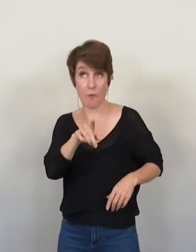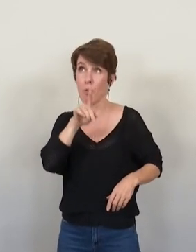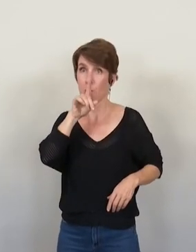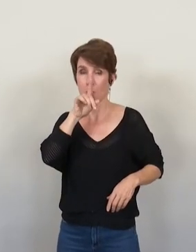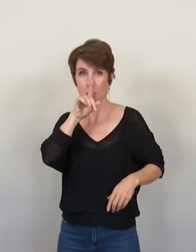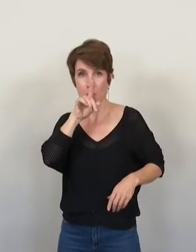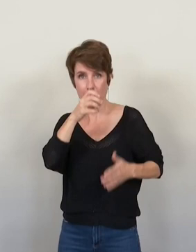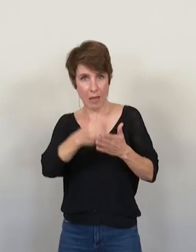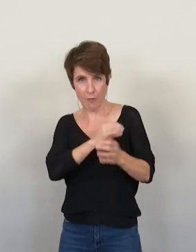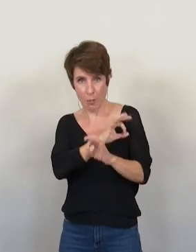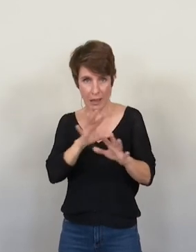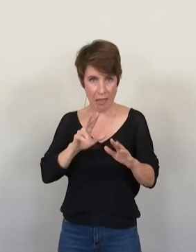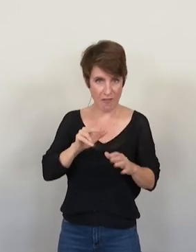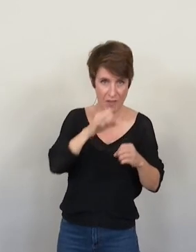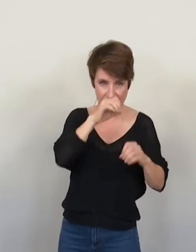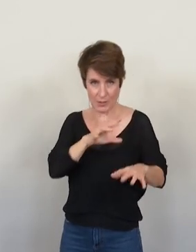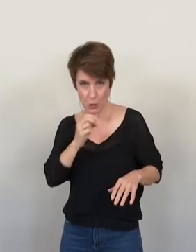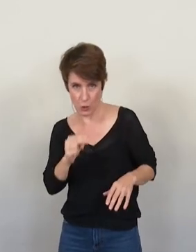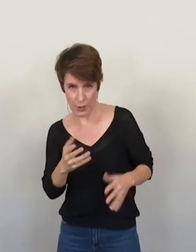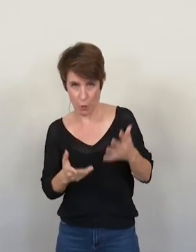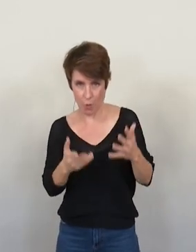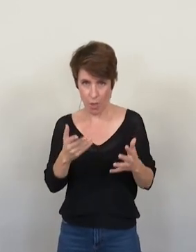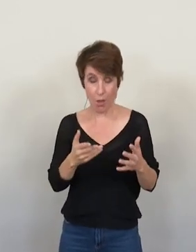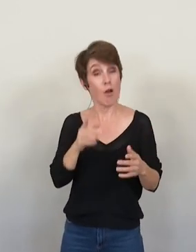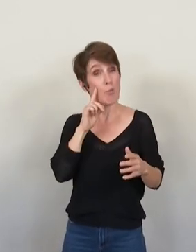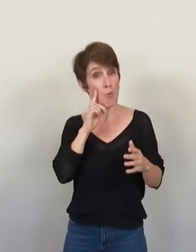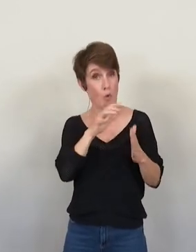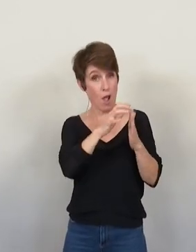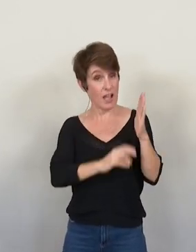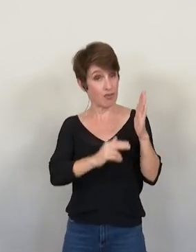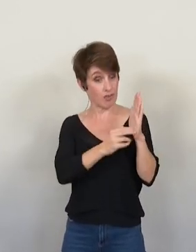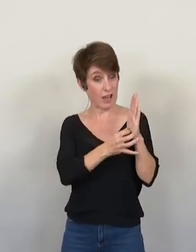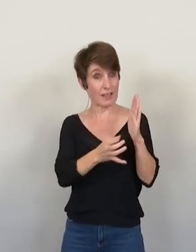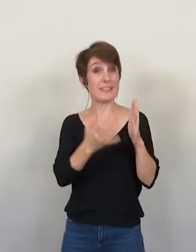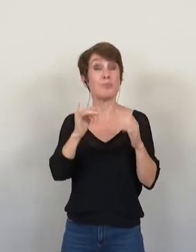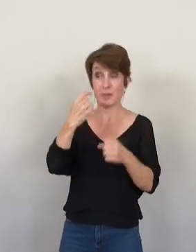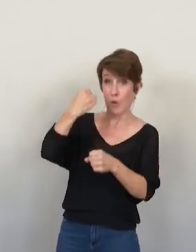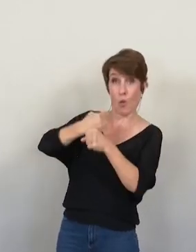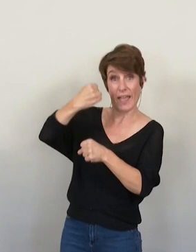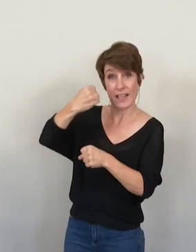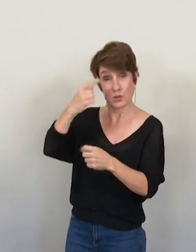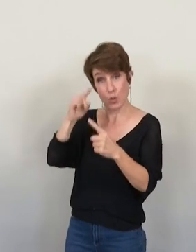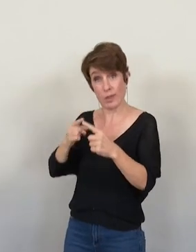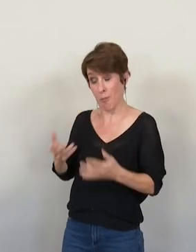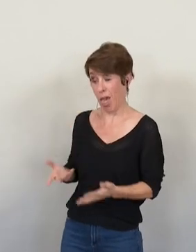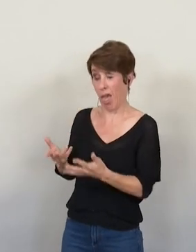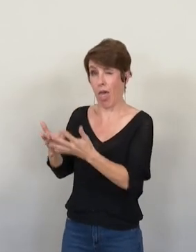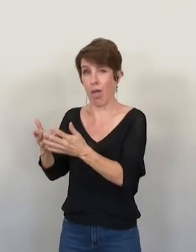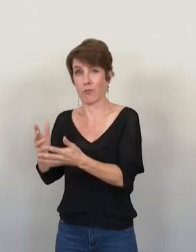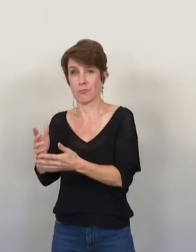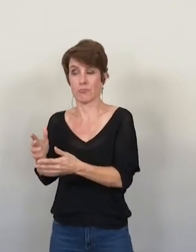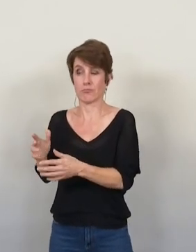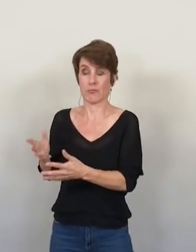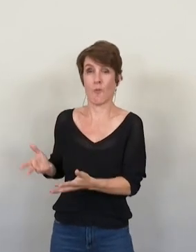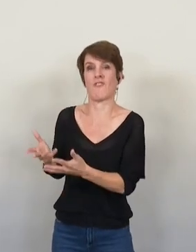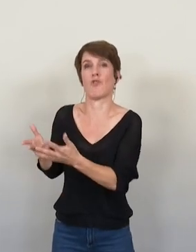de en cas de condamnation qui met en cause la probité ce qui est le cas du du favoritisme dans le code pénal alors une